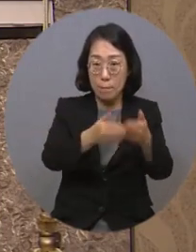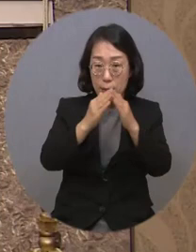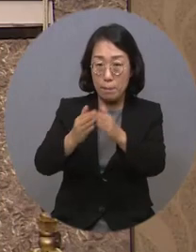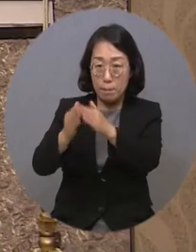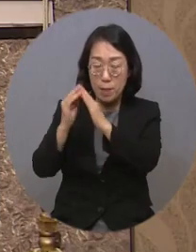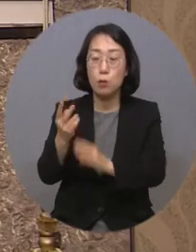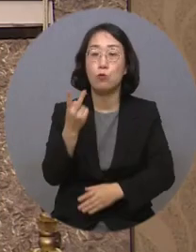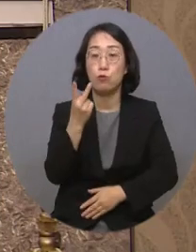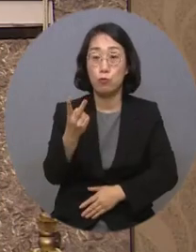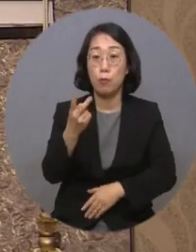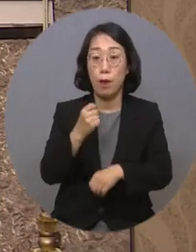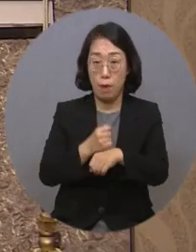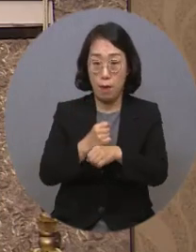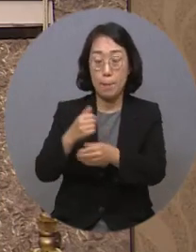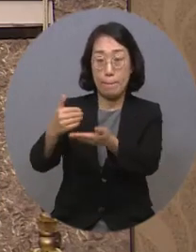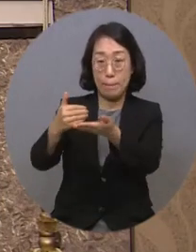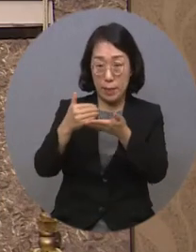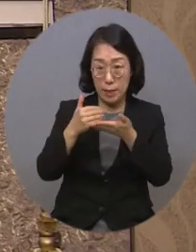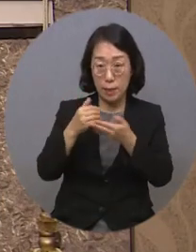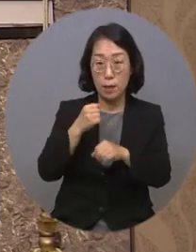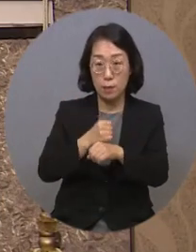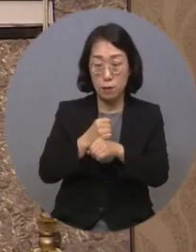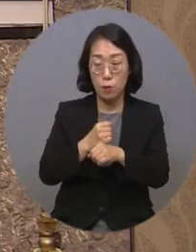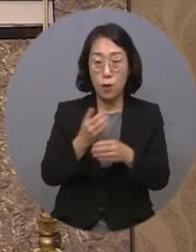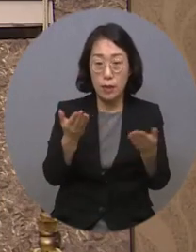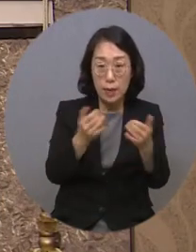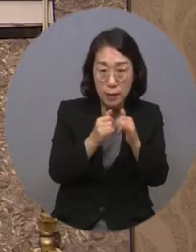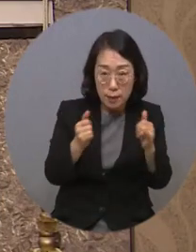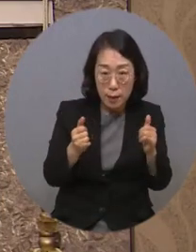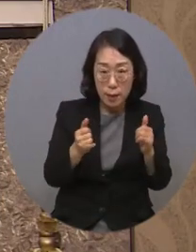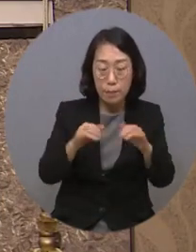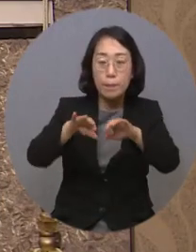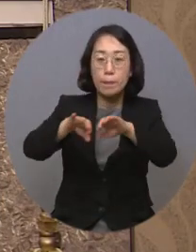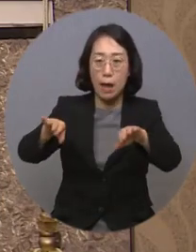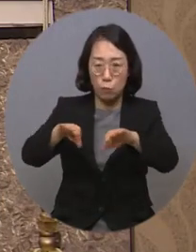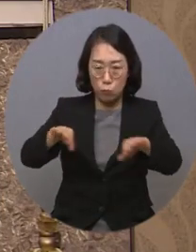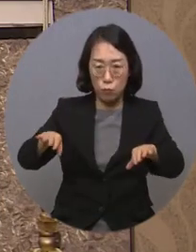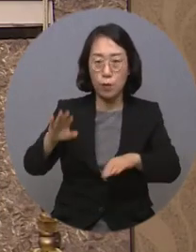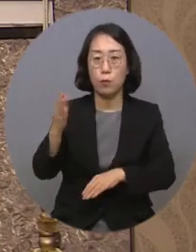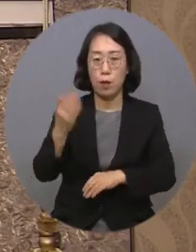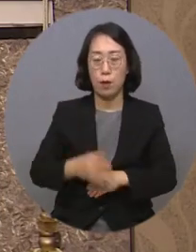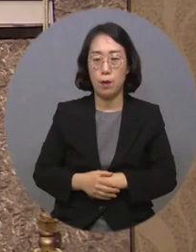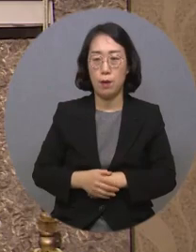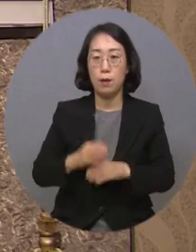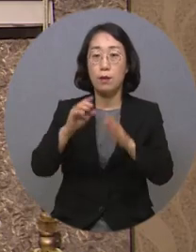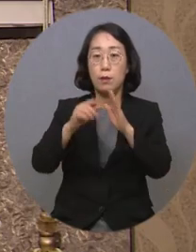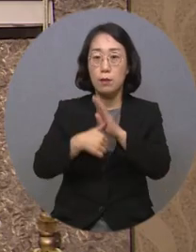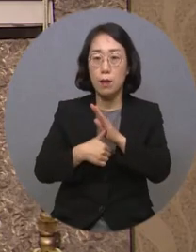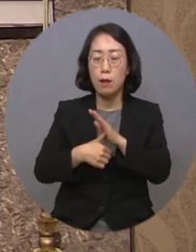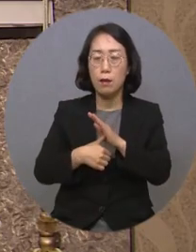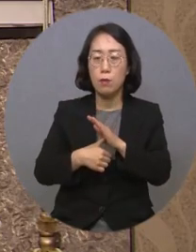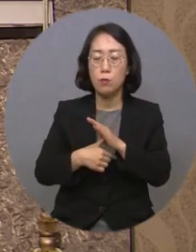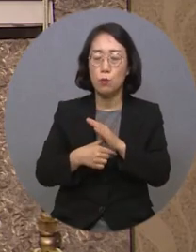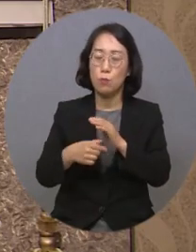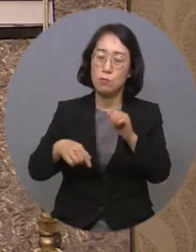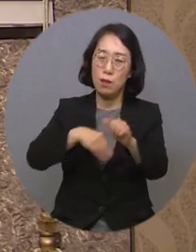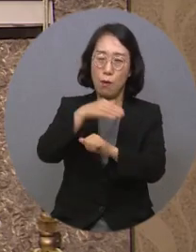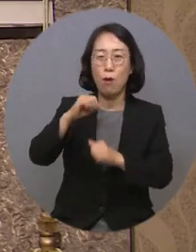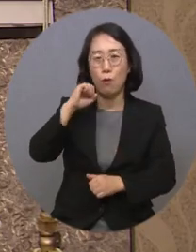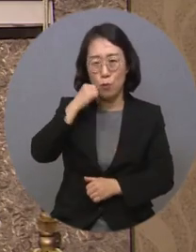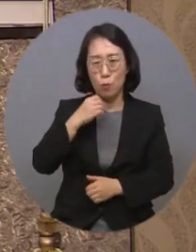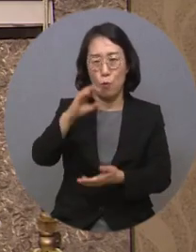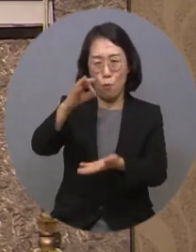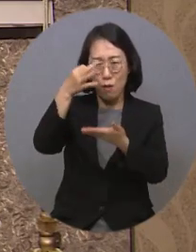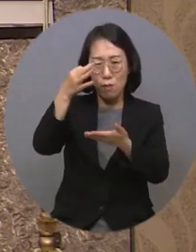두 개로 이렇게 나눠지면서 조금 인력도 분산이 되고 그렇게 됐고요. 그때 당시에는 참 처우가 너무 열악했어요. 급여도